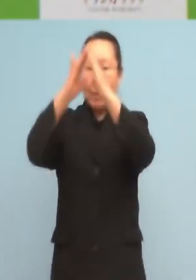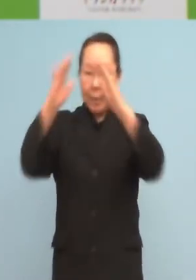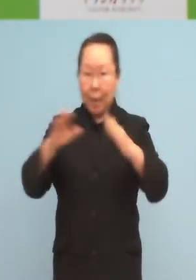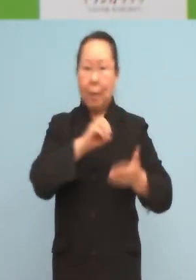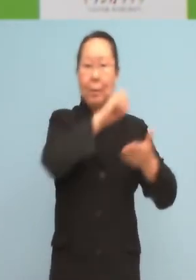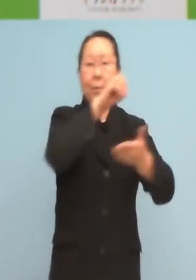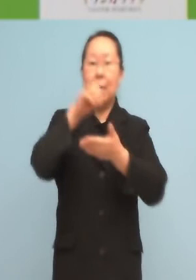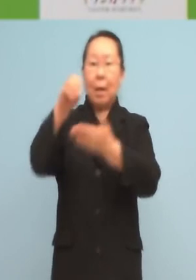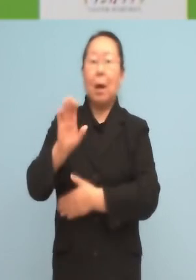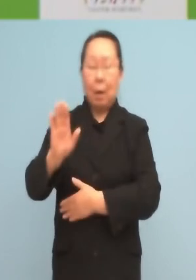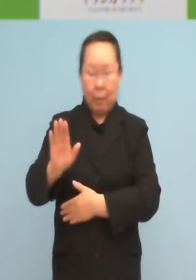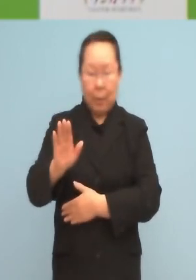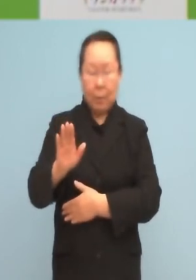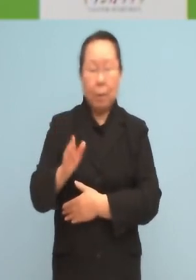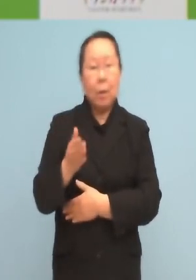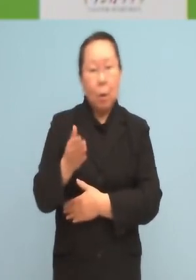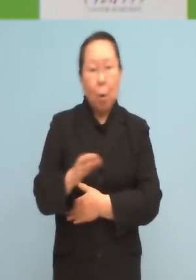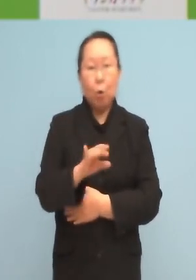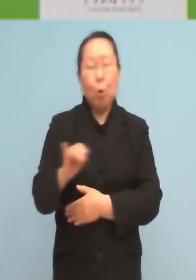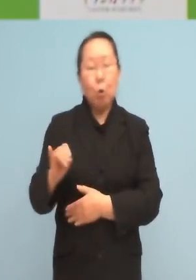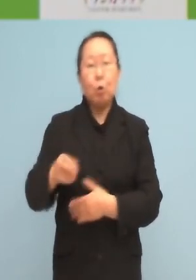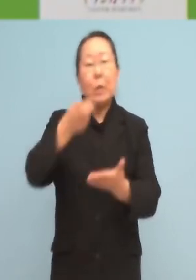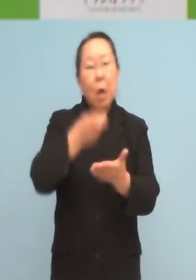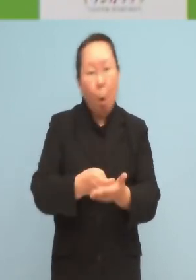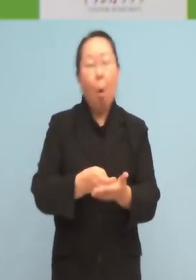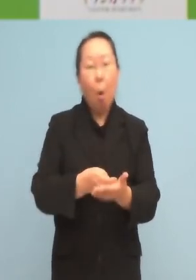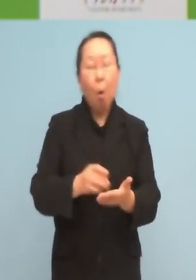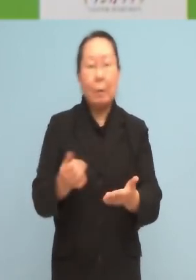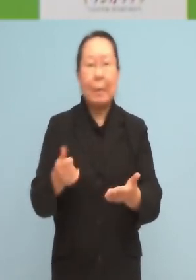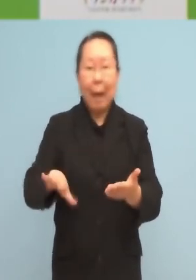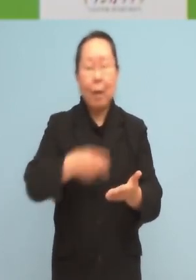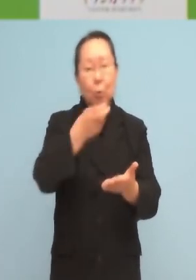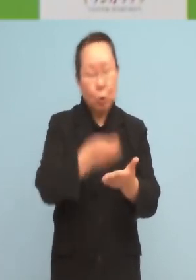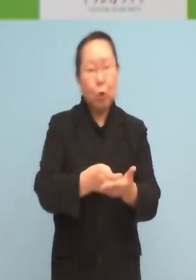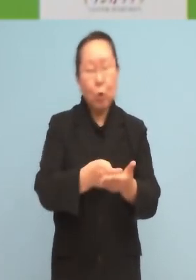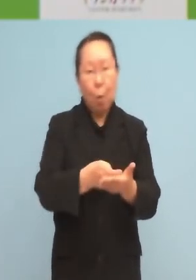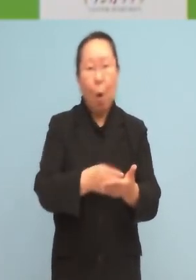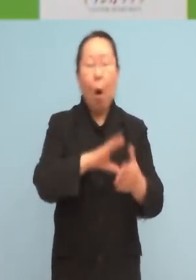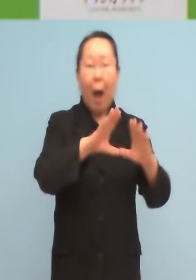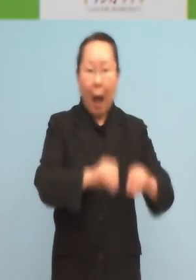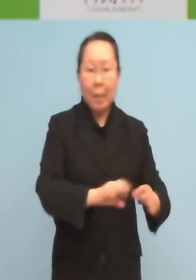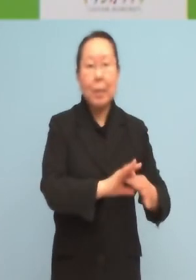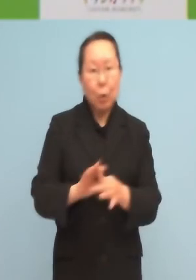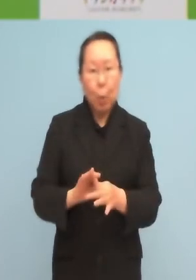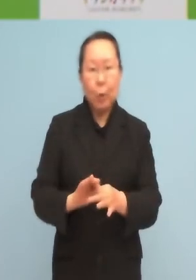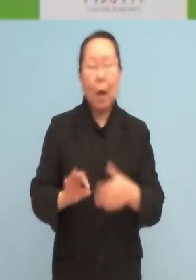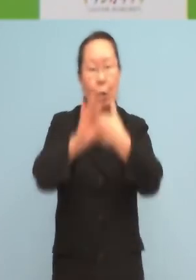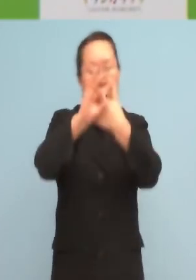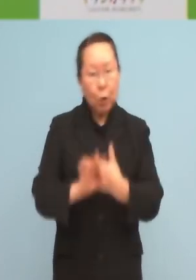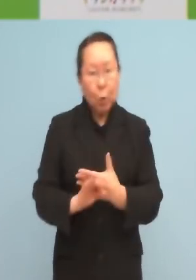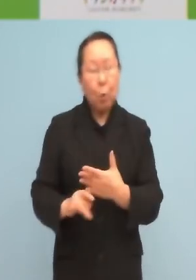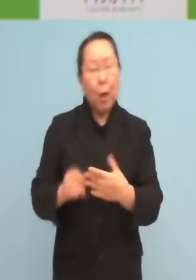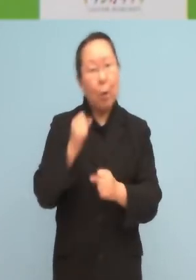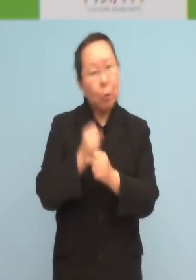ですけれども、うん、この、 あの首相の配信のですね、あの条例制定に関して、はい、あの知事としてあのどのようにお考えになるかというのを教え